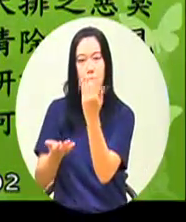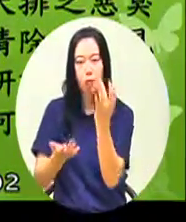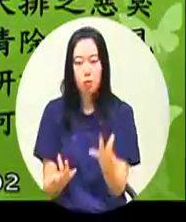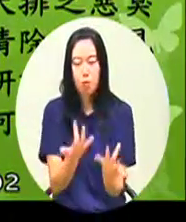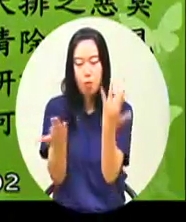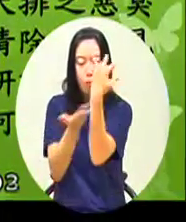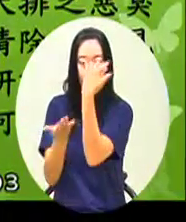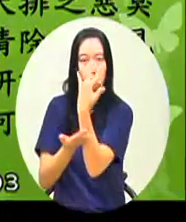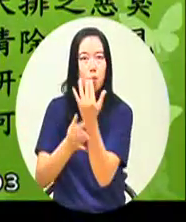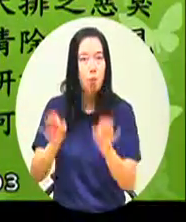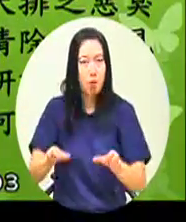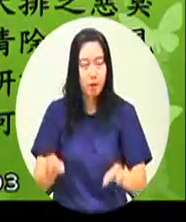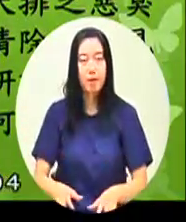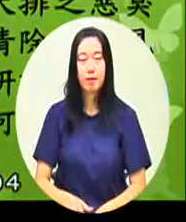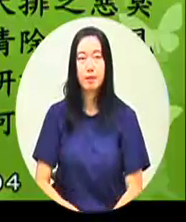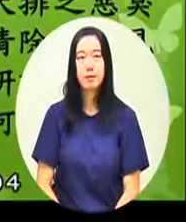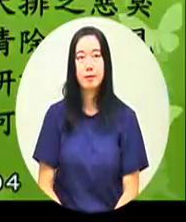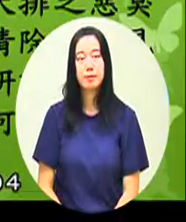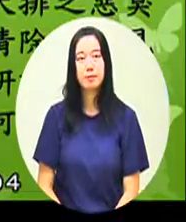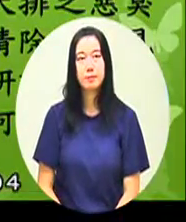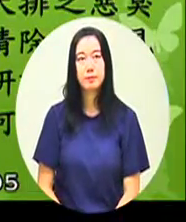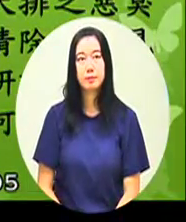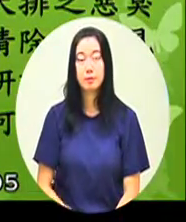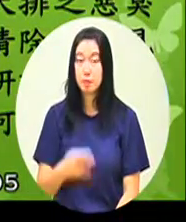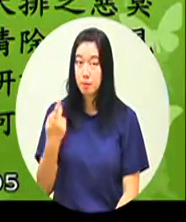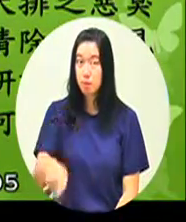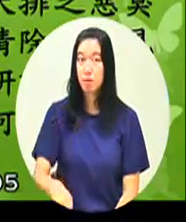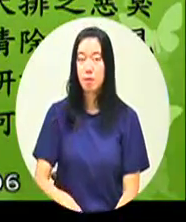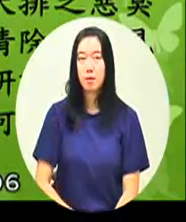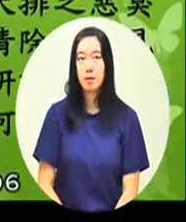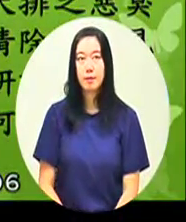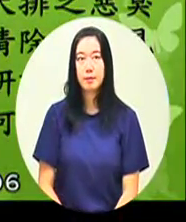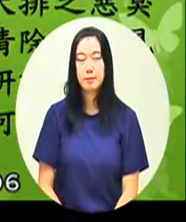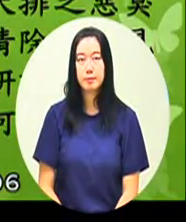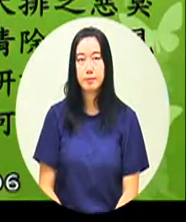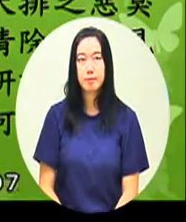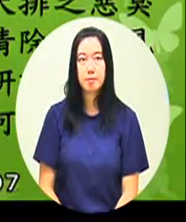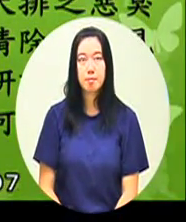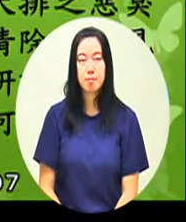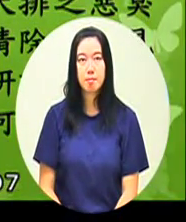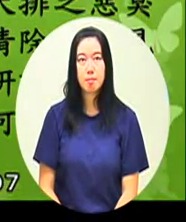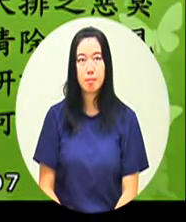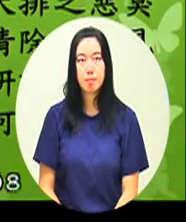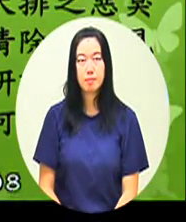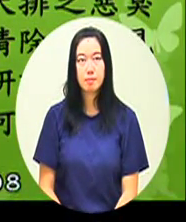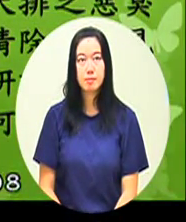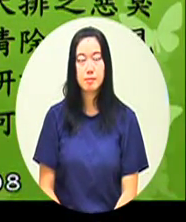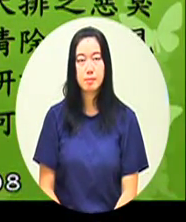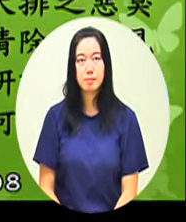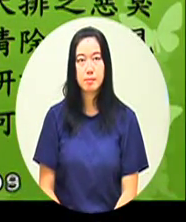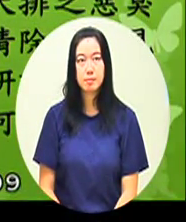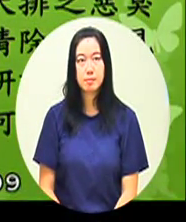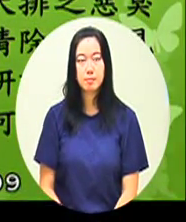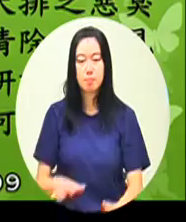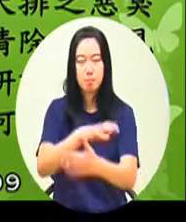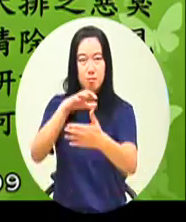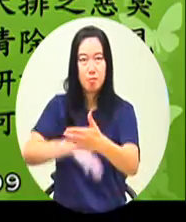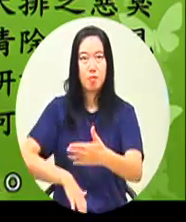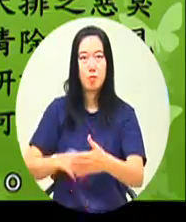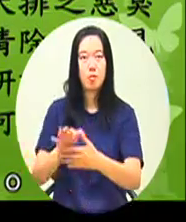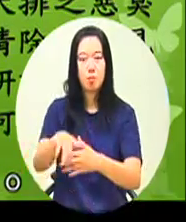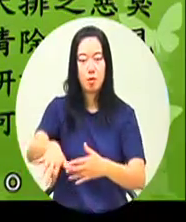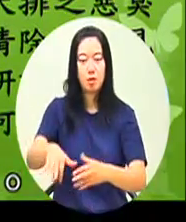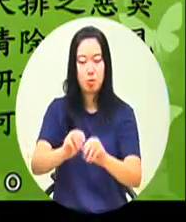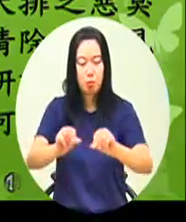草啊也三千加，你遐重点就是讲你遐内底遐一寡污，遐遐烂土无伊甲清